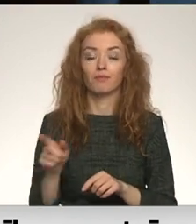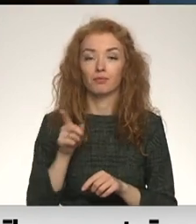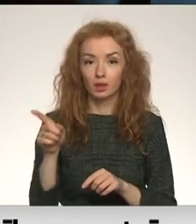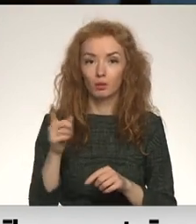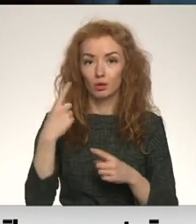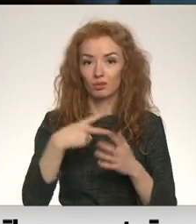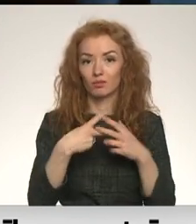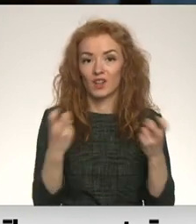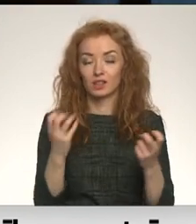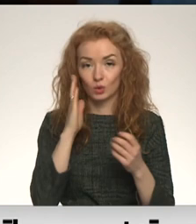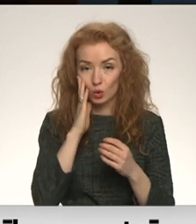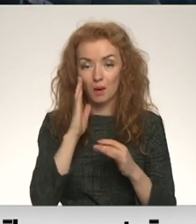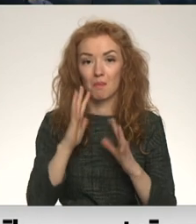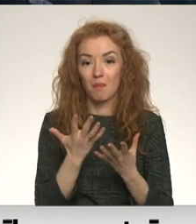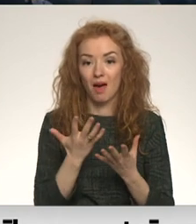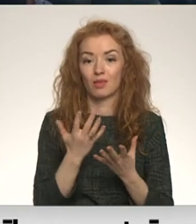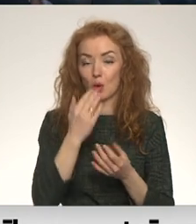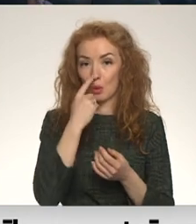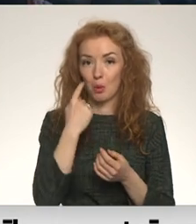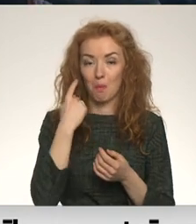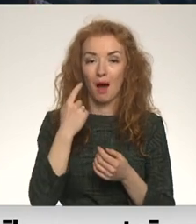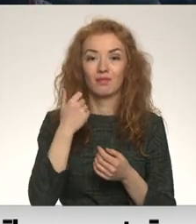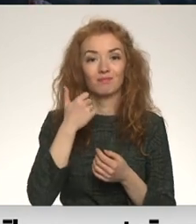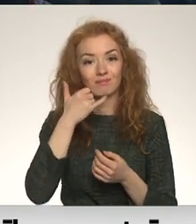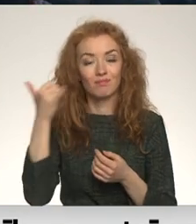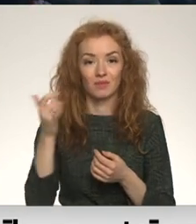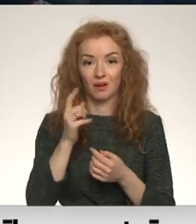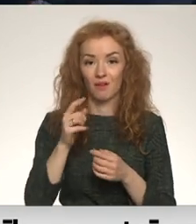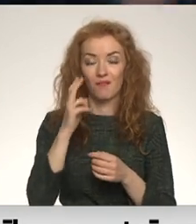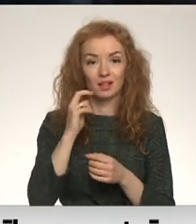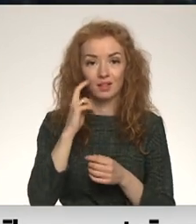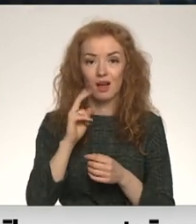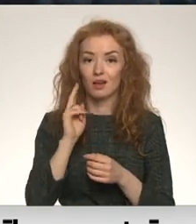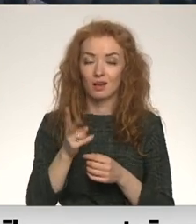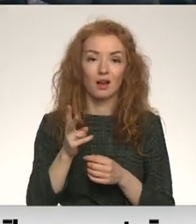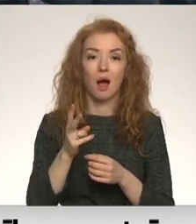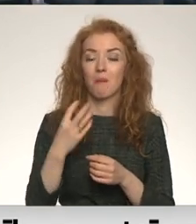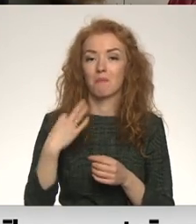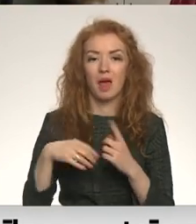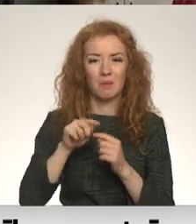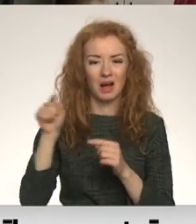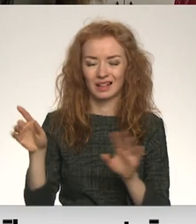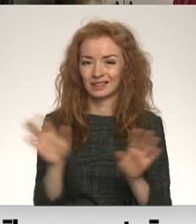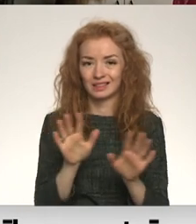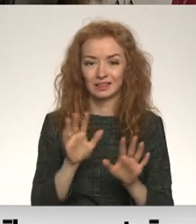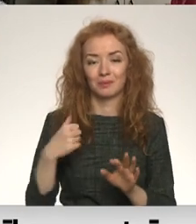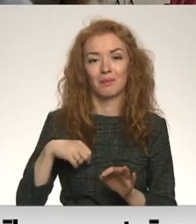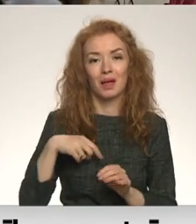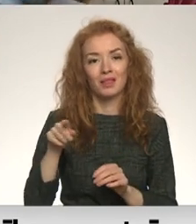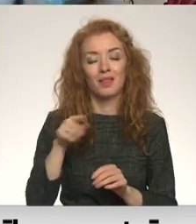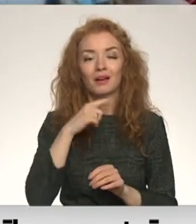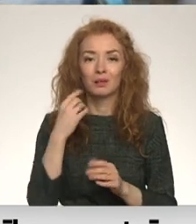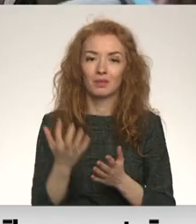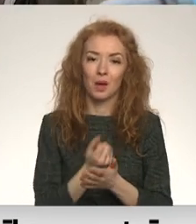nakšņo viesnīcā, bet ņemot vērā, ka nu pats sazvanītie vecāki brīdina, mājās viņai vēl nav ko meklēt, sieviete vēlētos